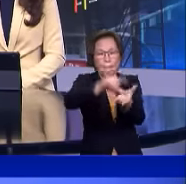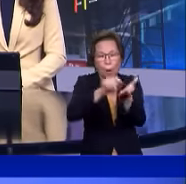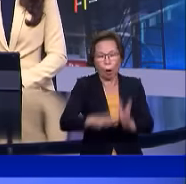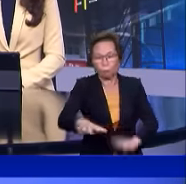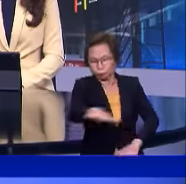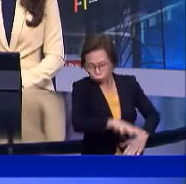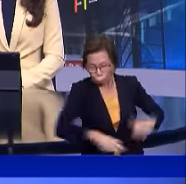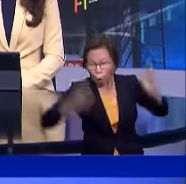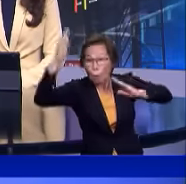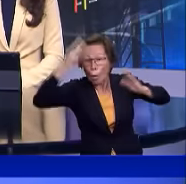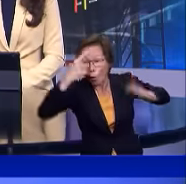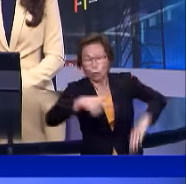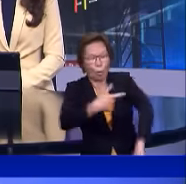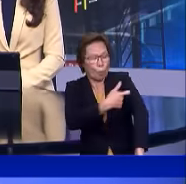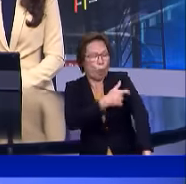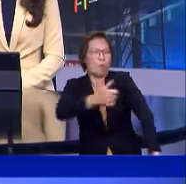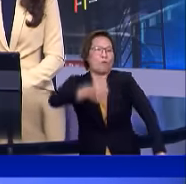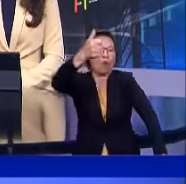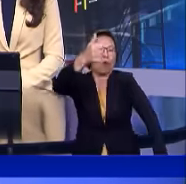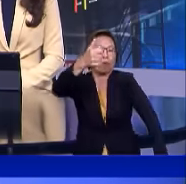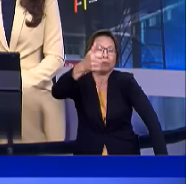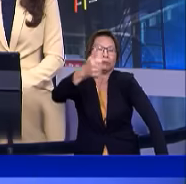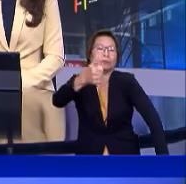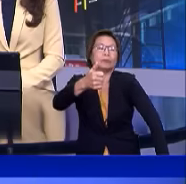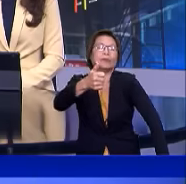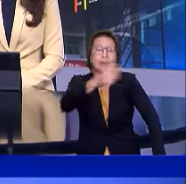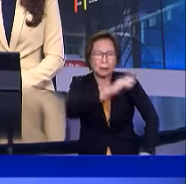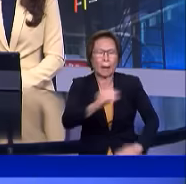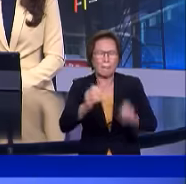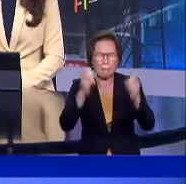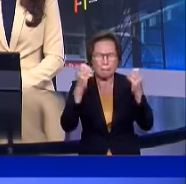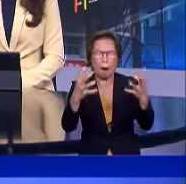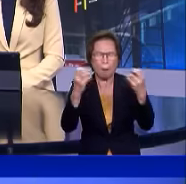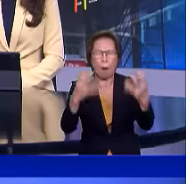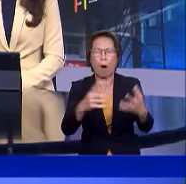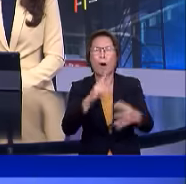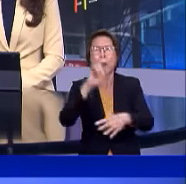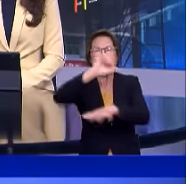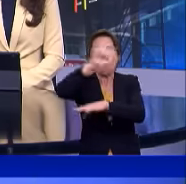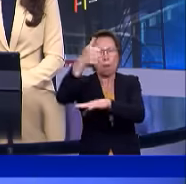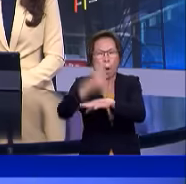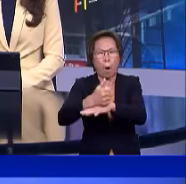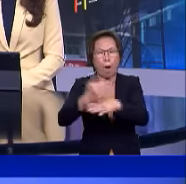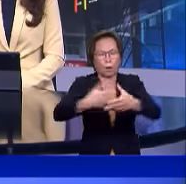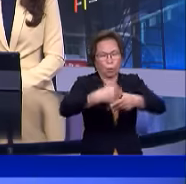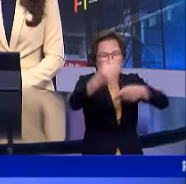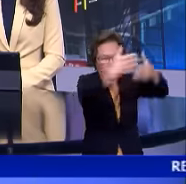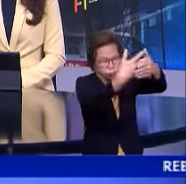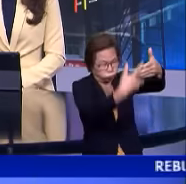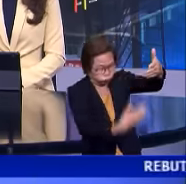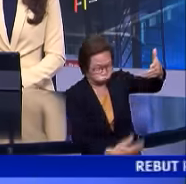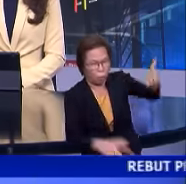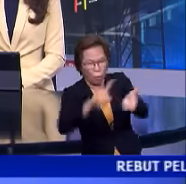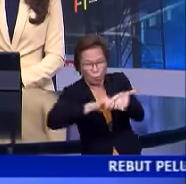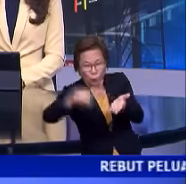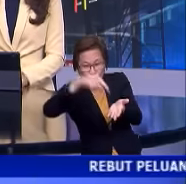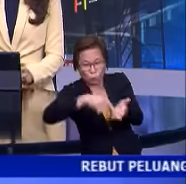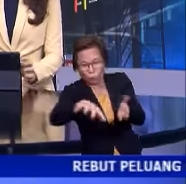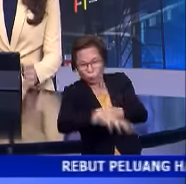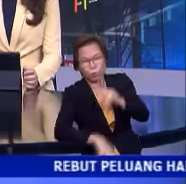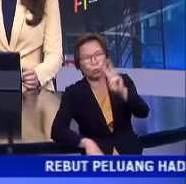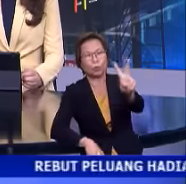seluruh negara untuk dos pertama vaksin setakat hari ini dan lebih banyak janji temu akan dikeluarkan dalam minggu ini.